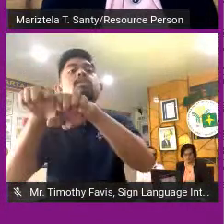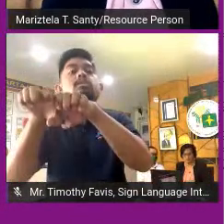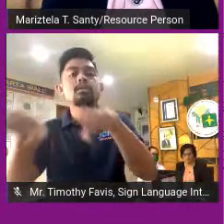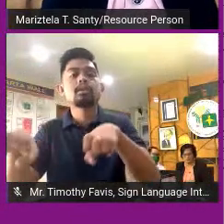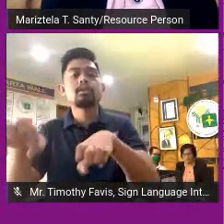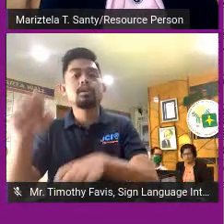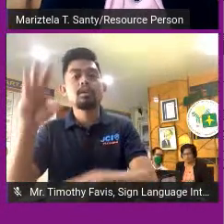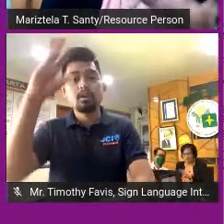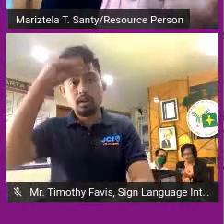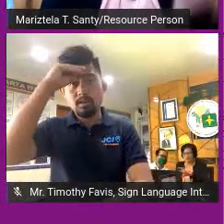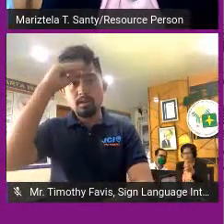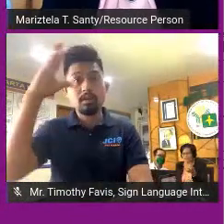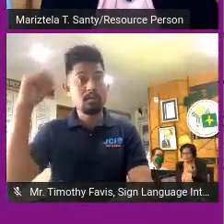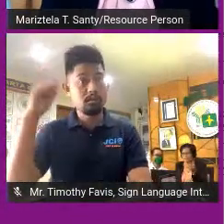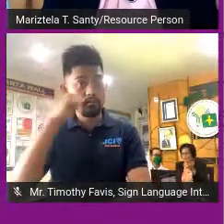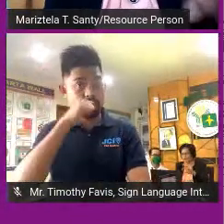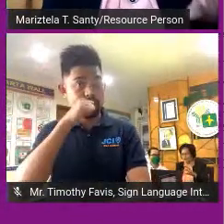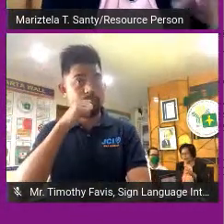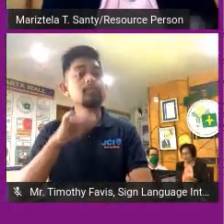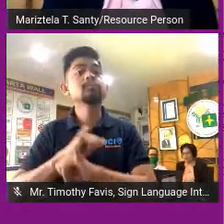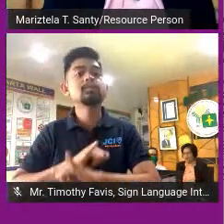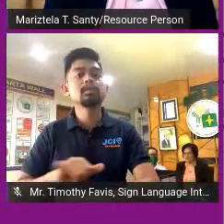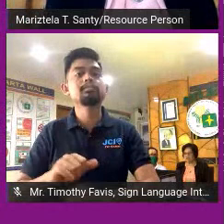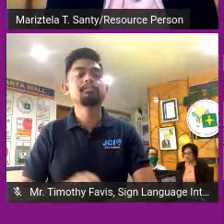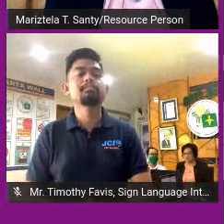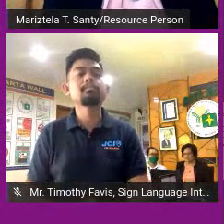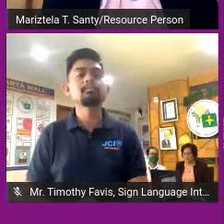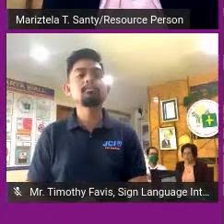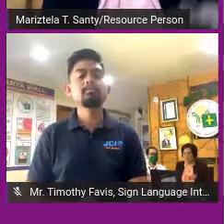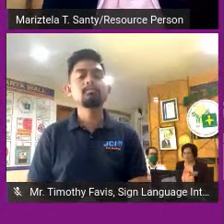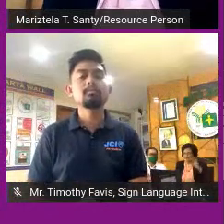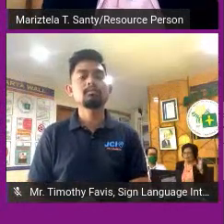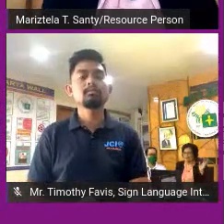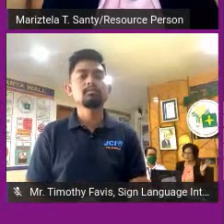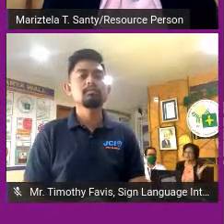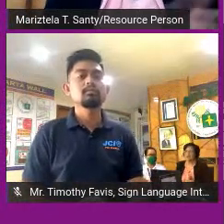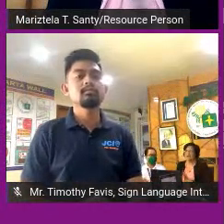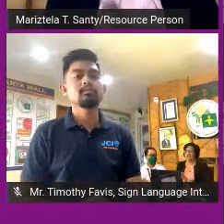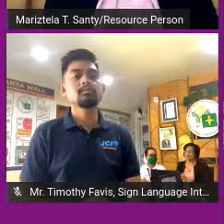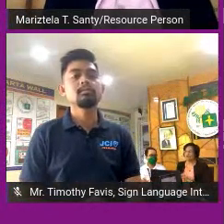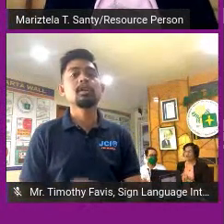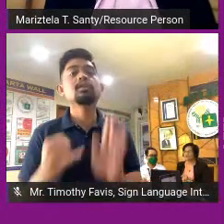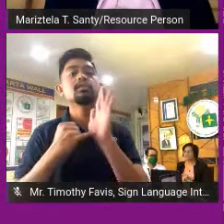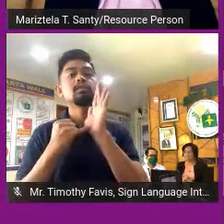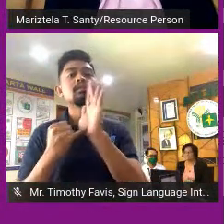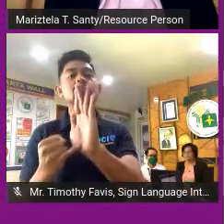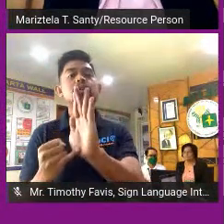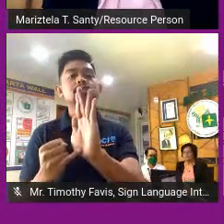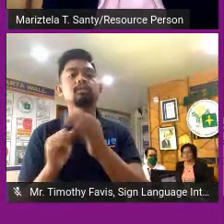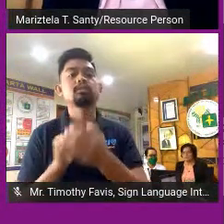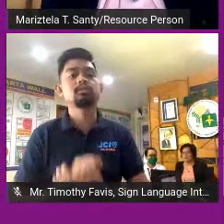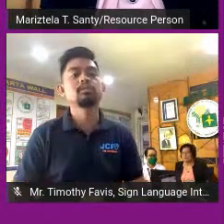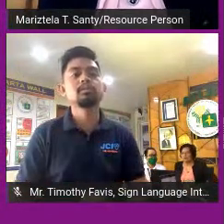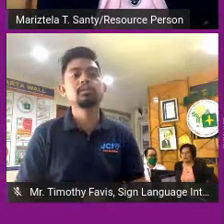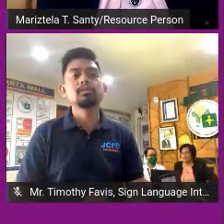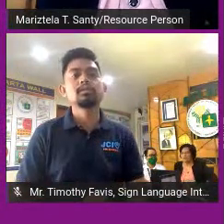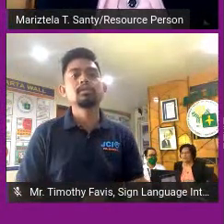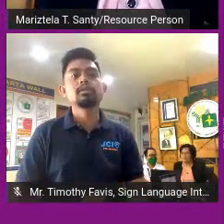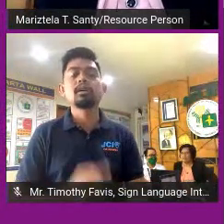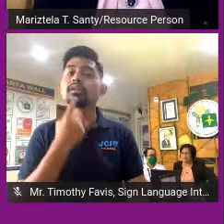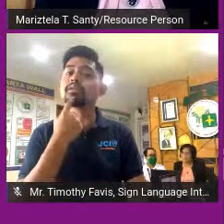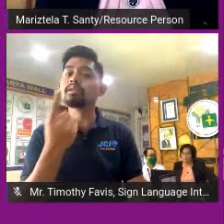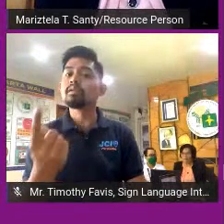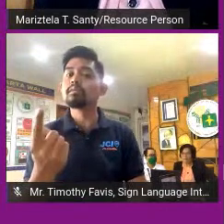and boys. So ito po ang short na ano ng parang introduction ng